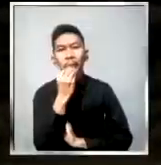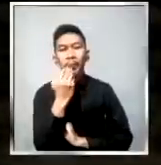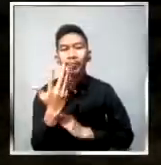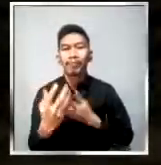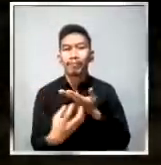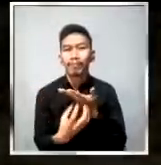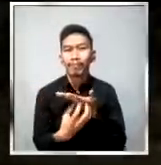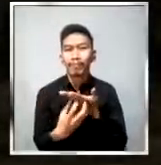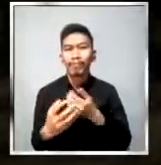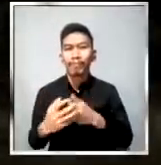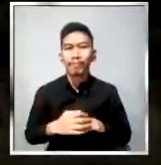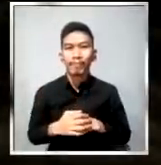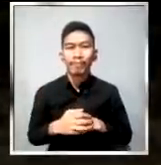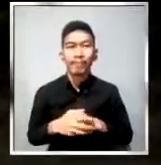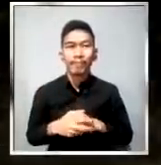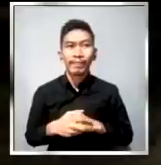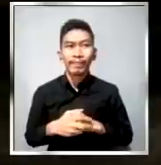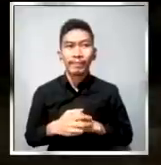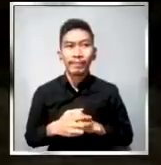June.